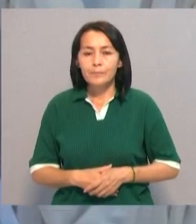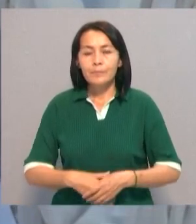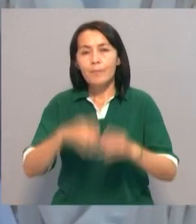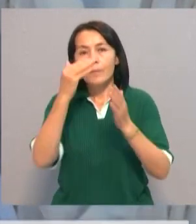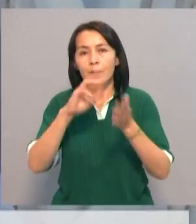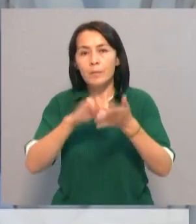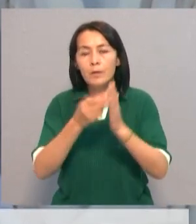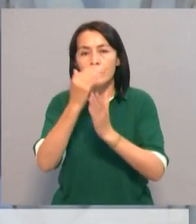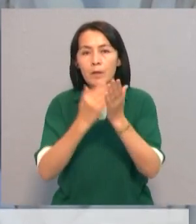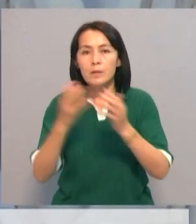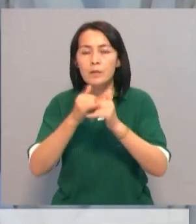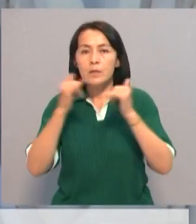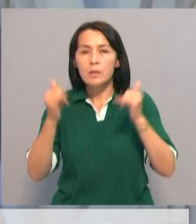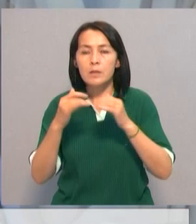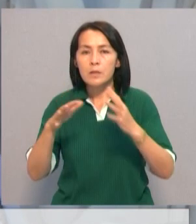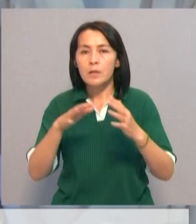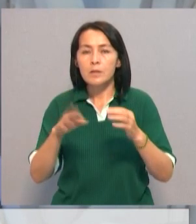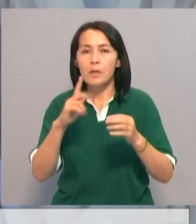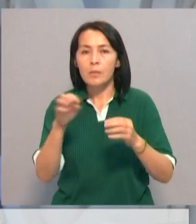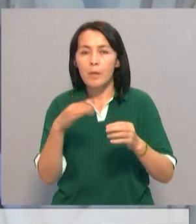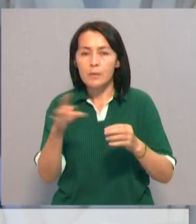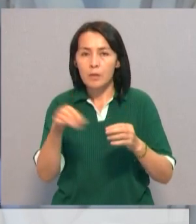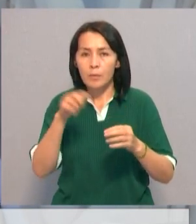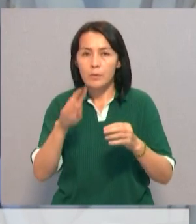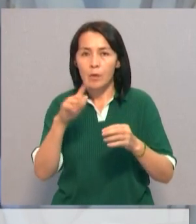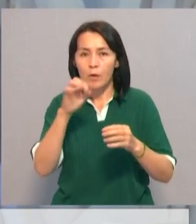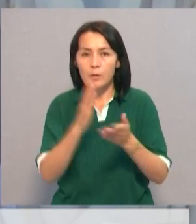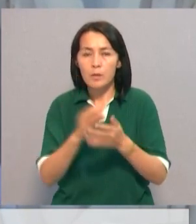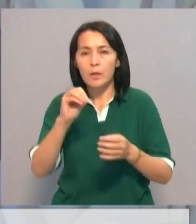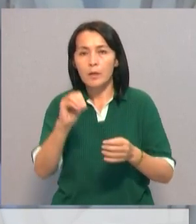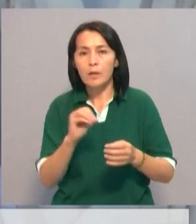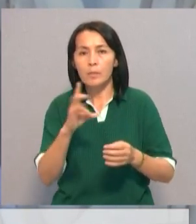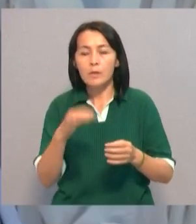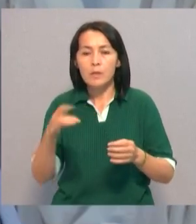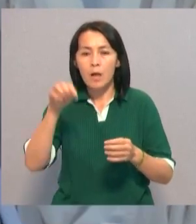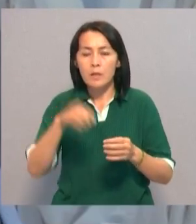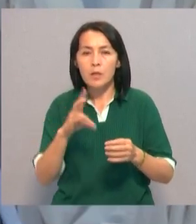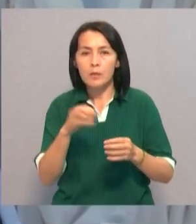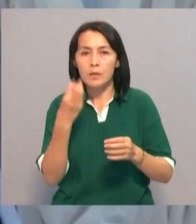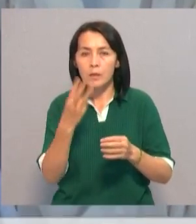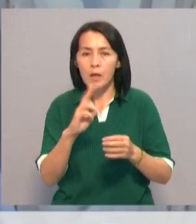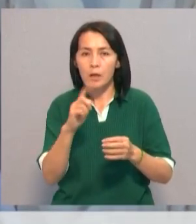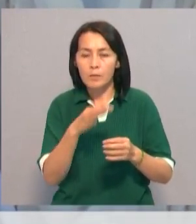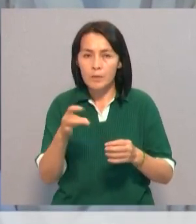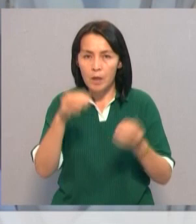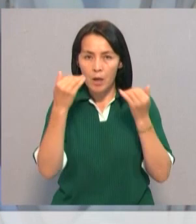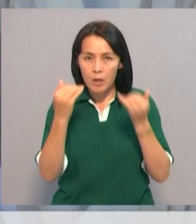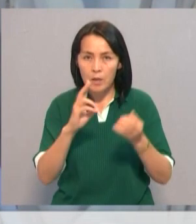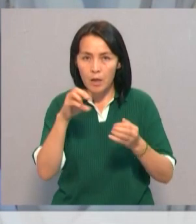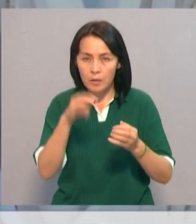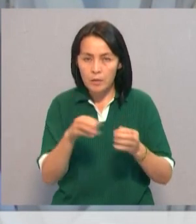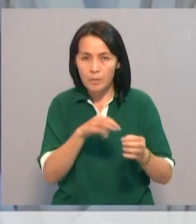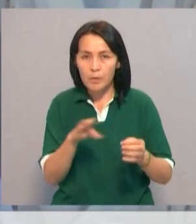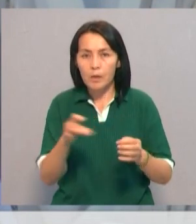Пилотный проект реализуется в дачном доме Кайнарбулак Абайского района, Коксай-2 Имбекшинского района, Нурсат-3 Каратауского района,